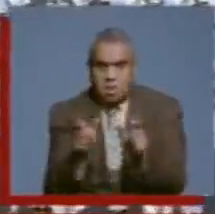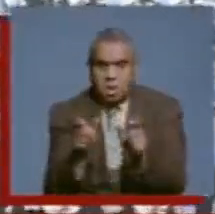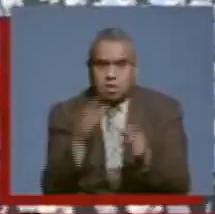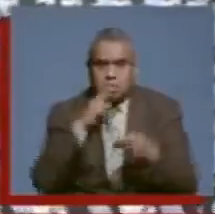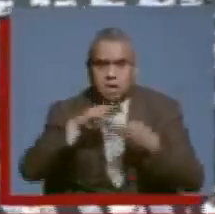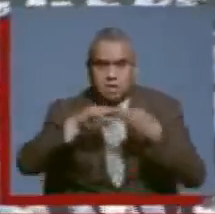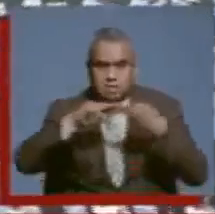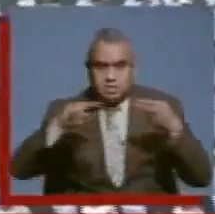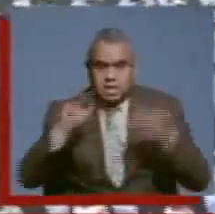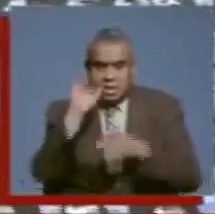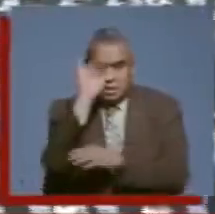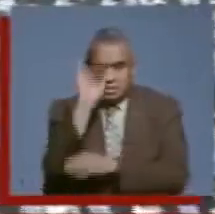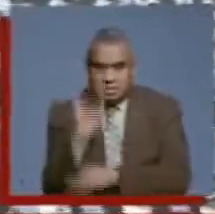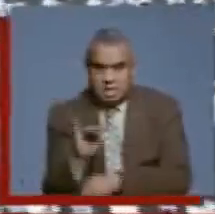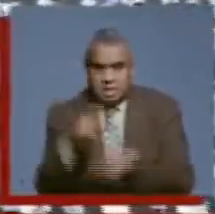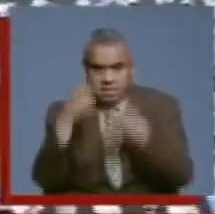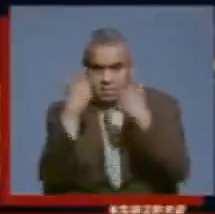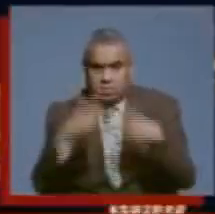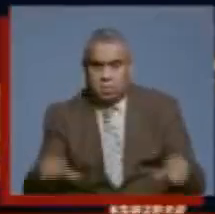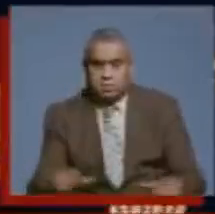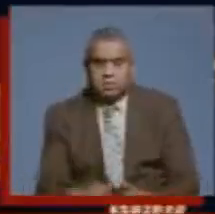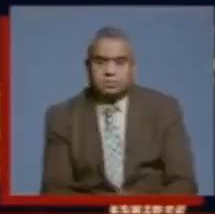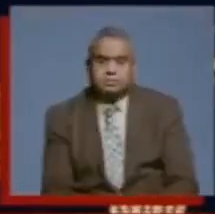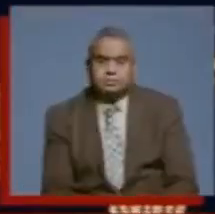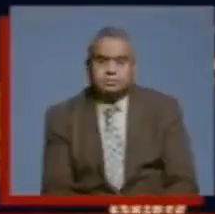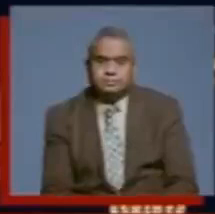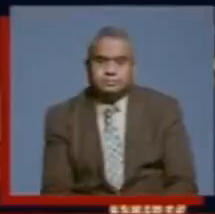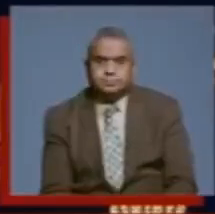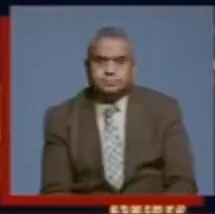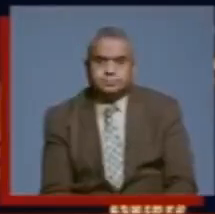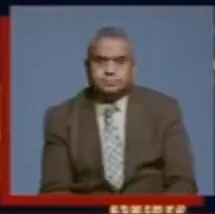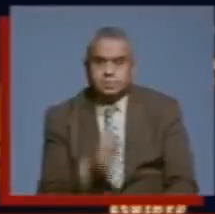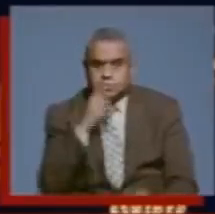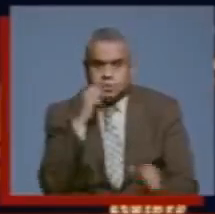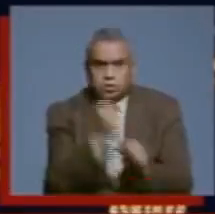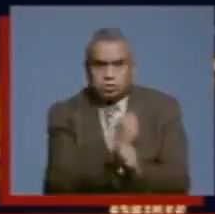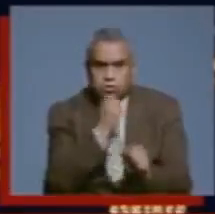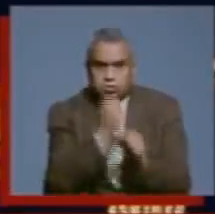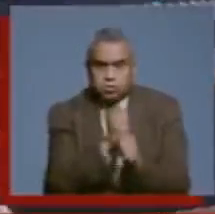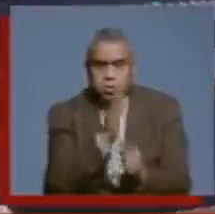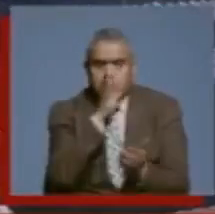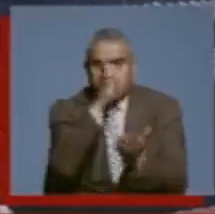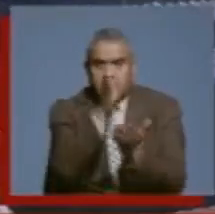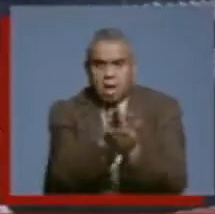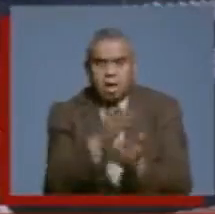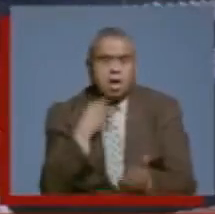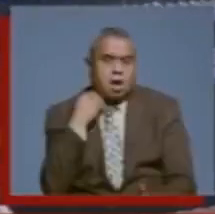وأرعى سلامة الوطن. وأؤدي واجبي بالذمة والصدق.